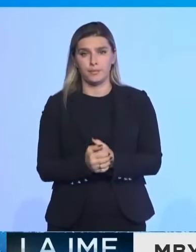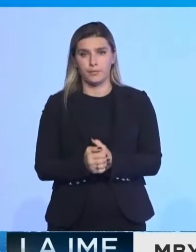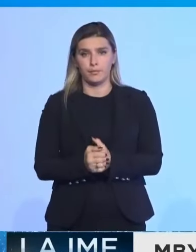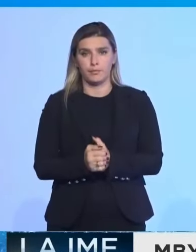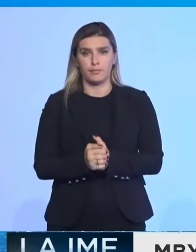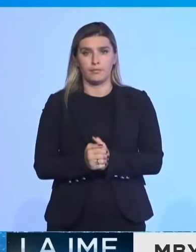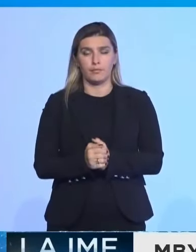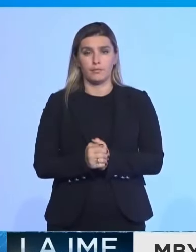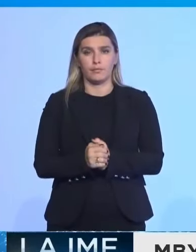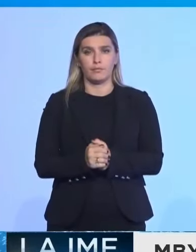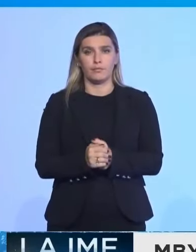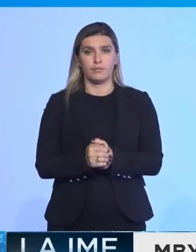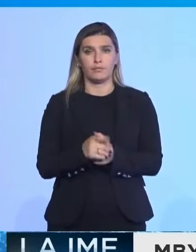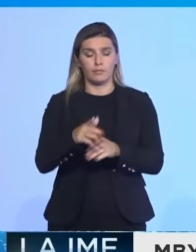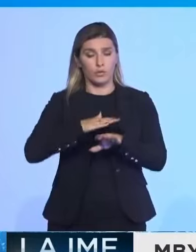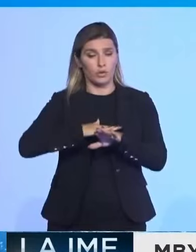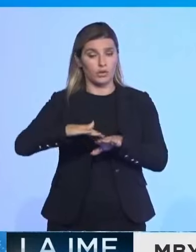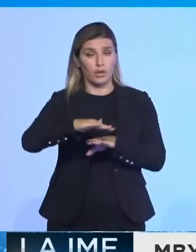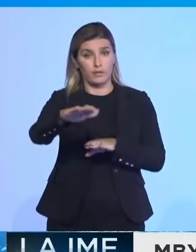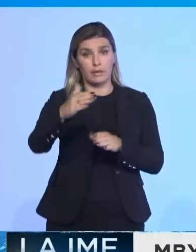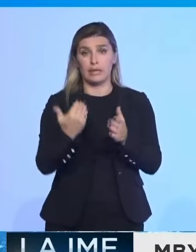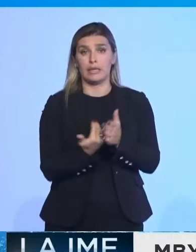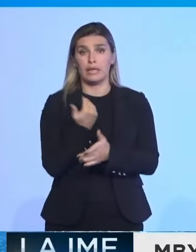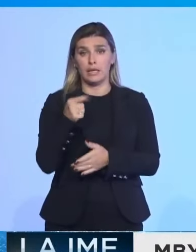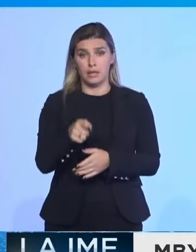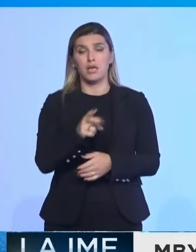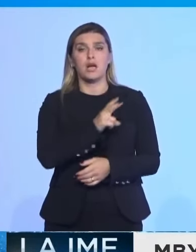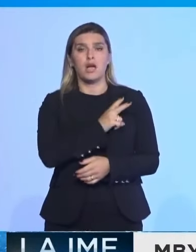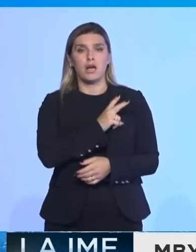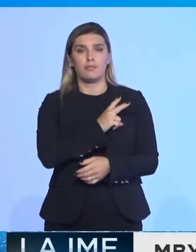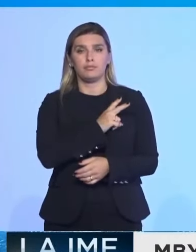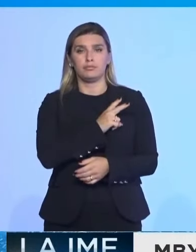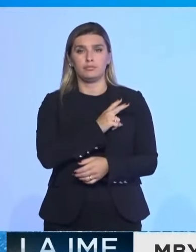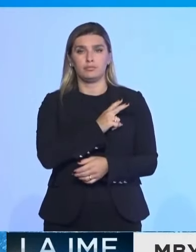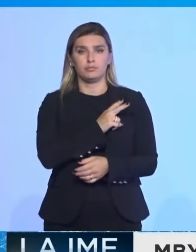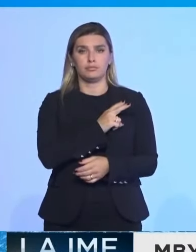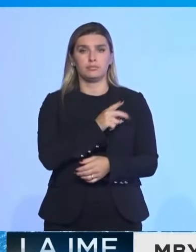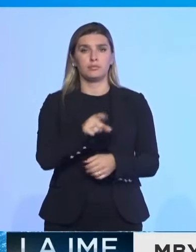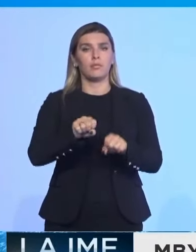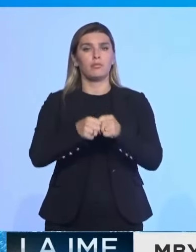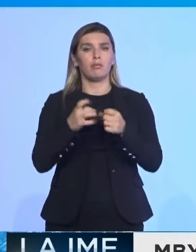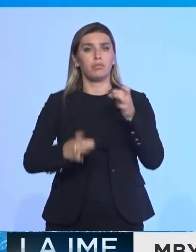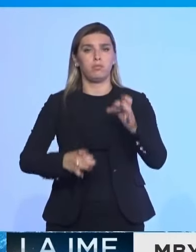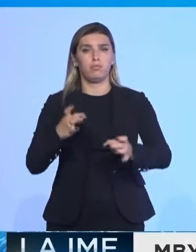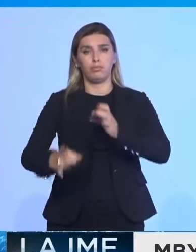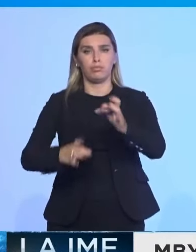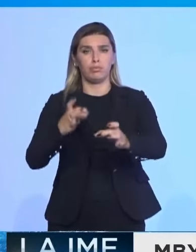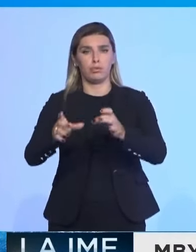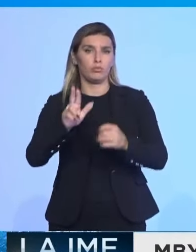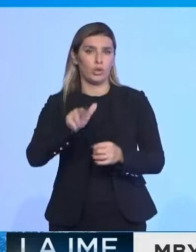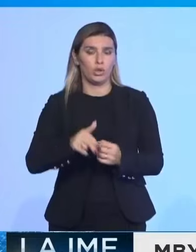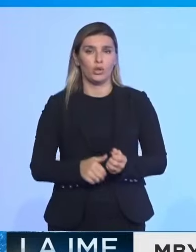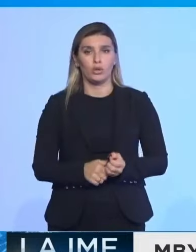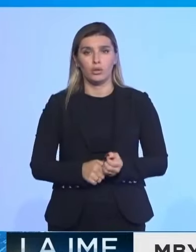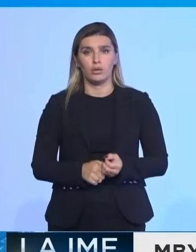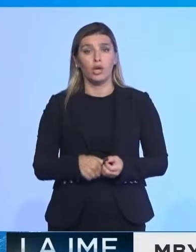mas dëshëm. Pjesën që është sepse ishte kishte grupa, kishte... A ka